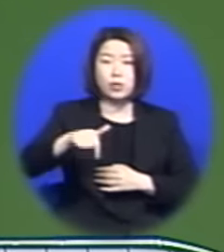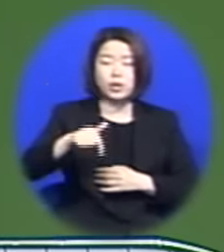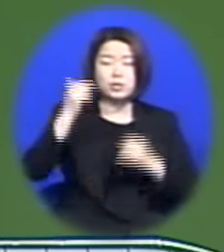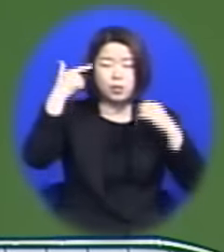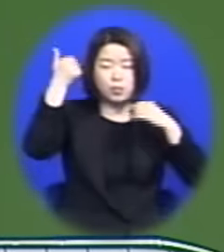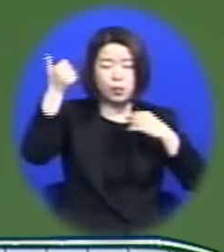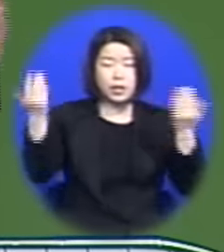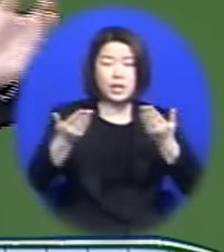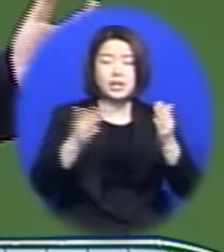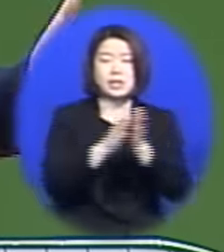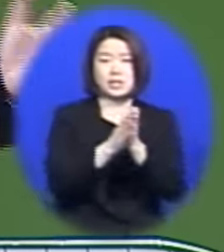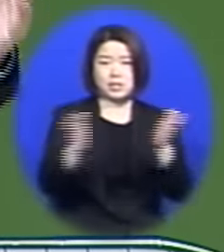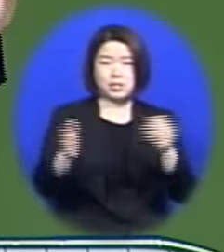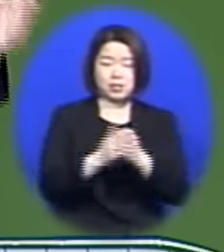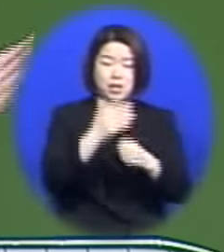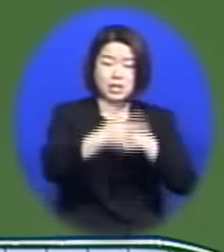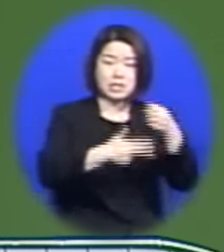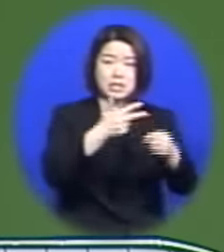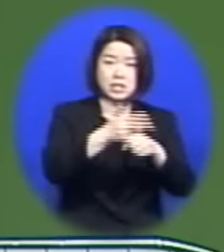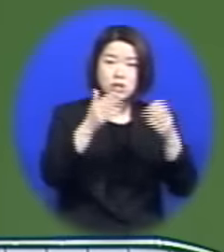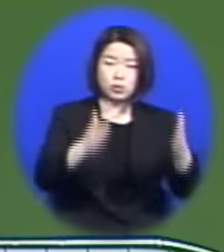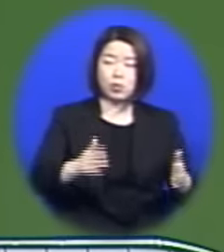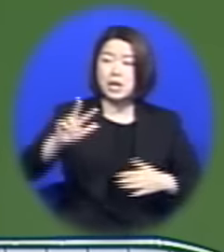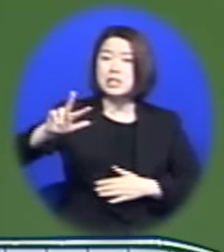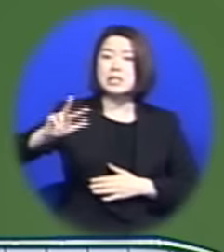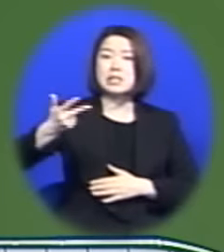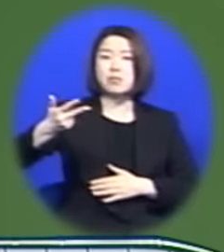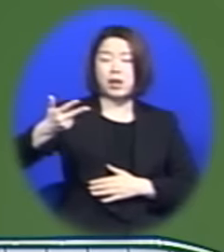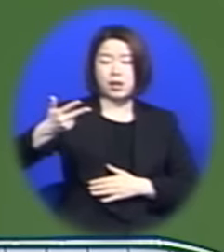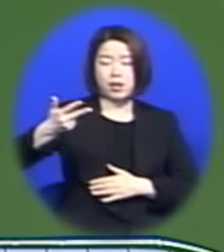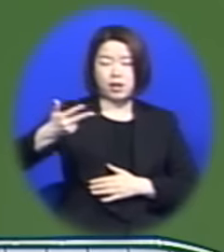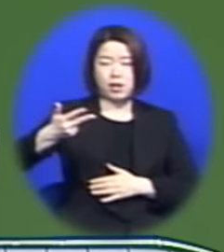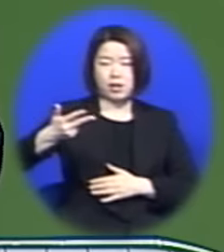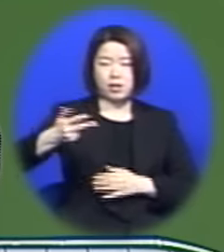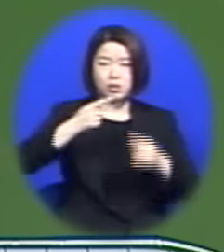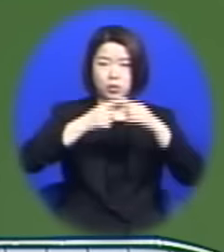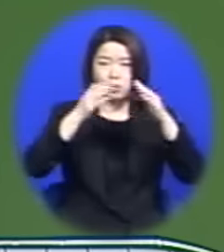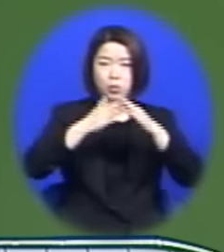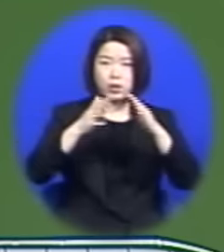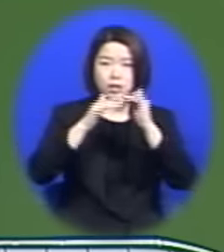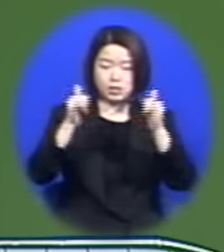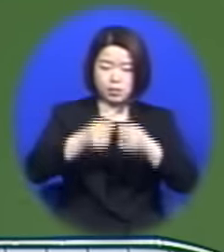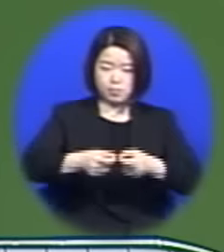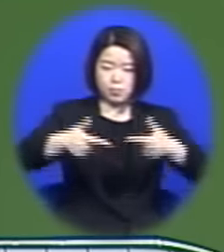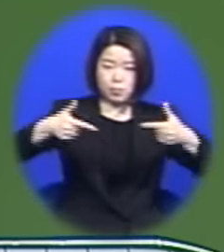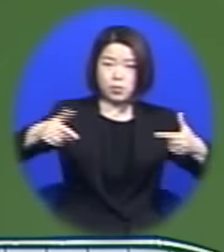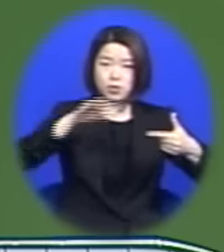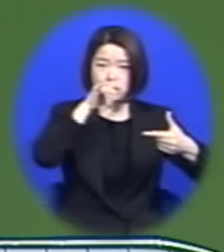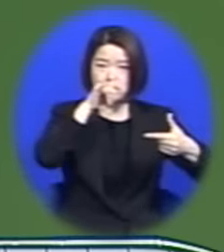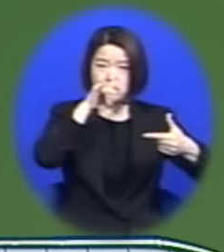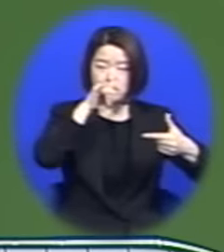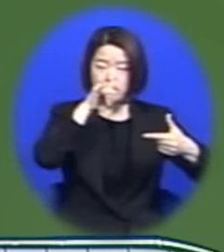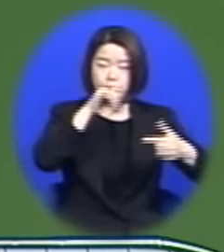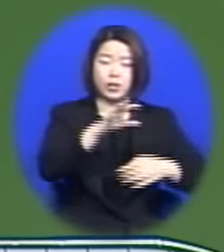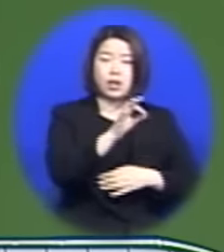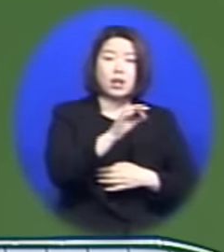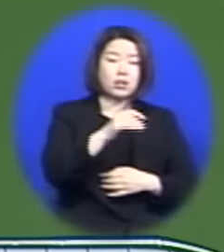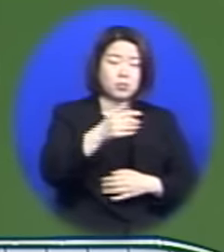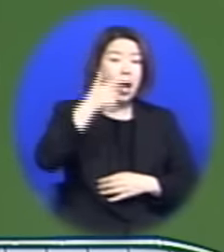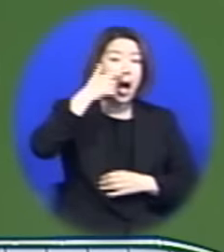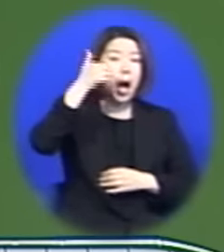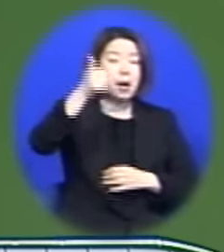7년 동안에 700명의 교인으로 성장했습니다 아도니람 저드슨 선교사는 7년 동안 결신 자가 한 사람도